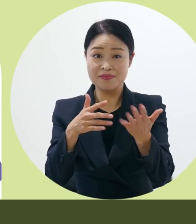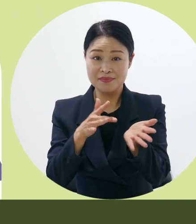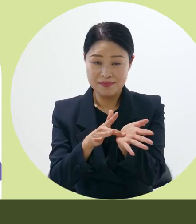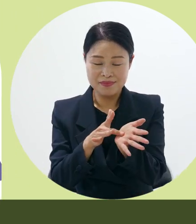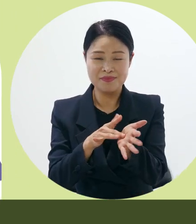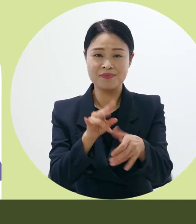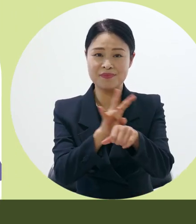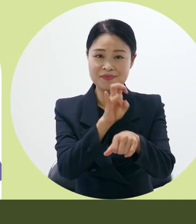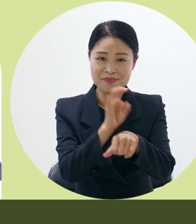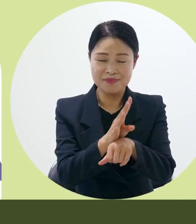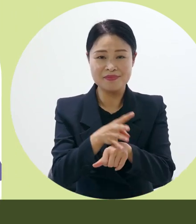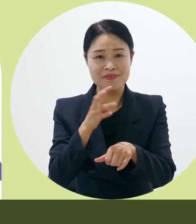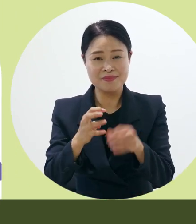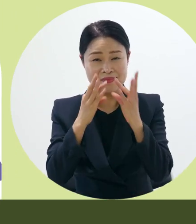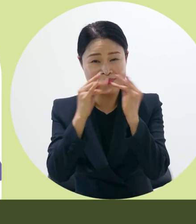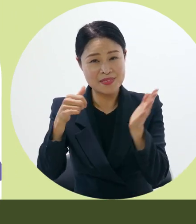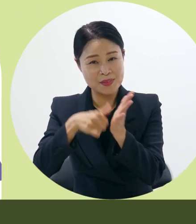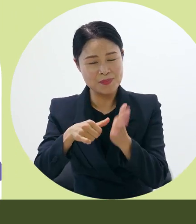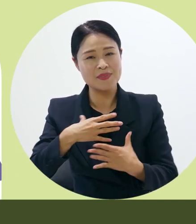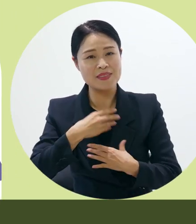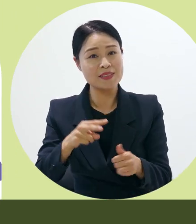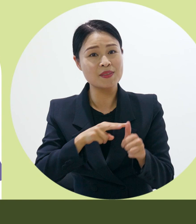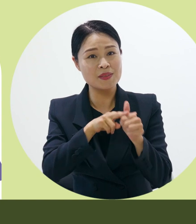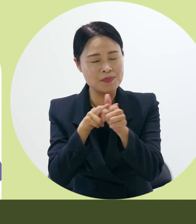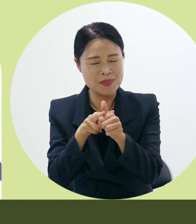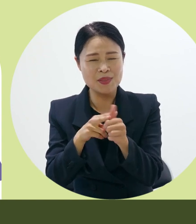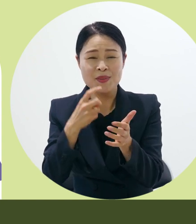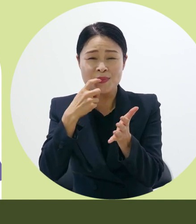알기 쉬운 의약외품 안전정보.